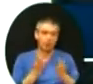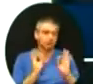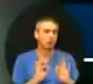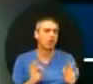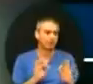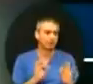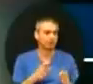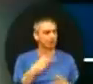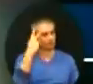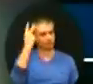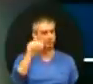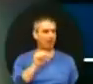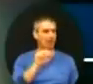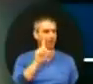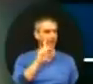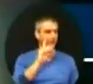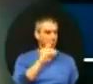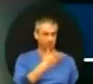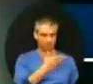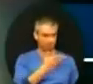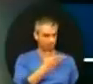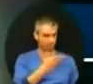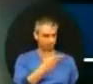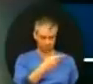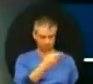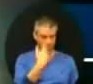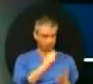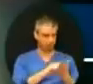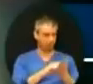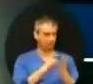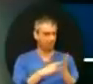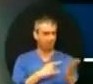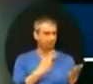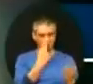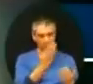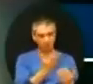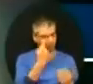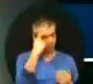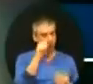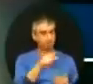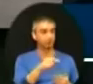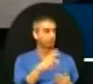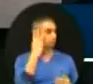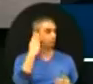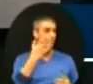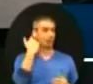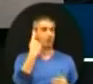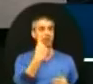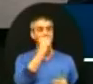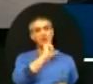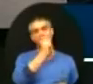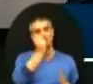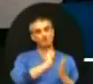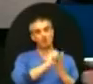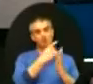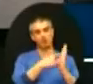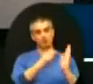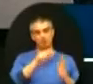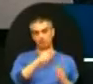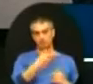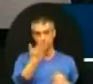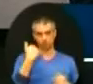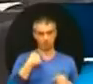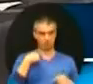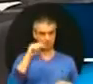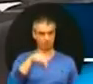אדם. פרופסור אלדד, היית כאן בכמה חקיקות, איך אתה רואה את היוזמה הזאת? שלי הייתה אחת מאלופות החקיקה של הכנסת